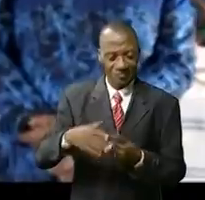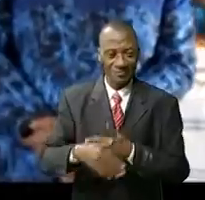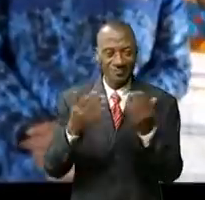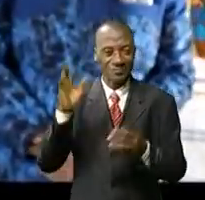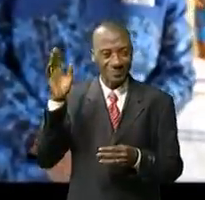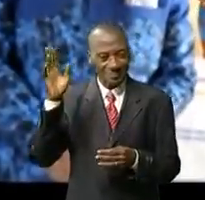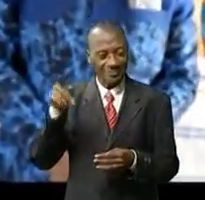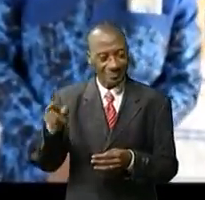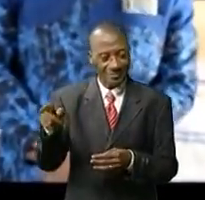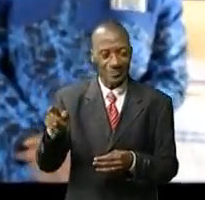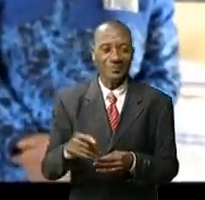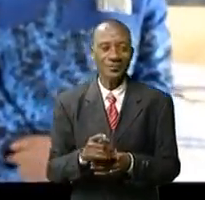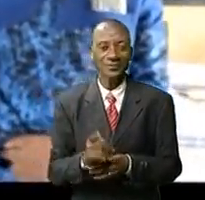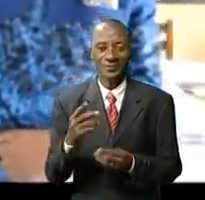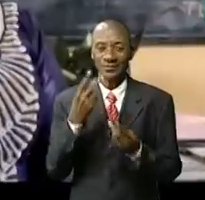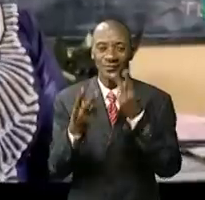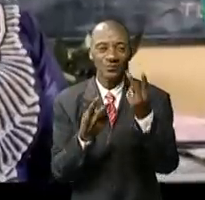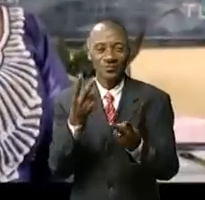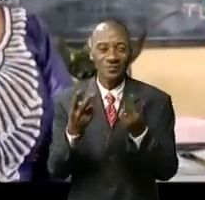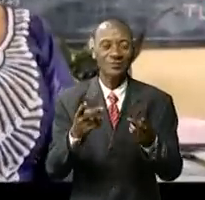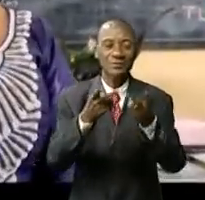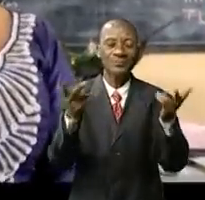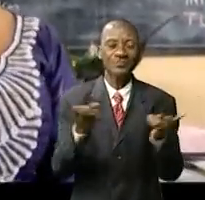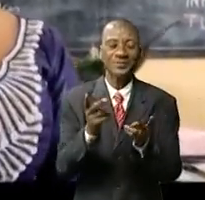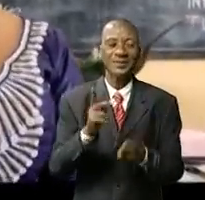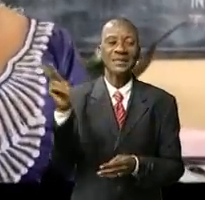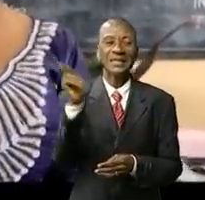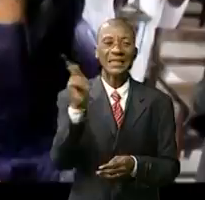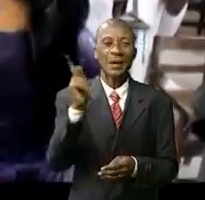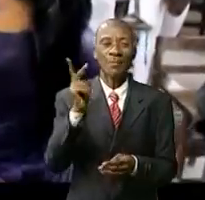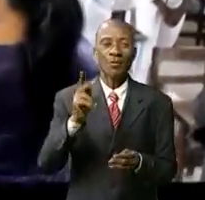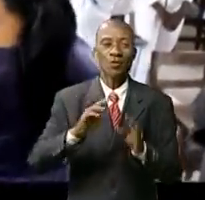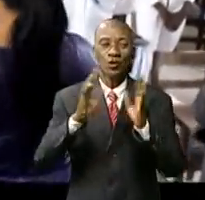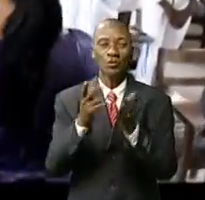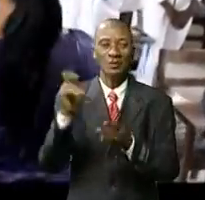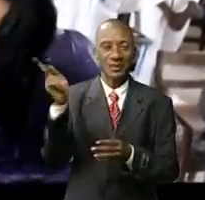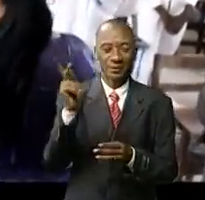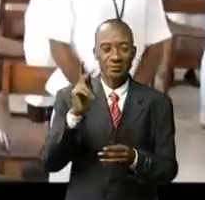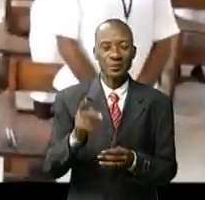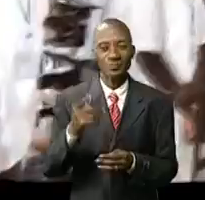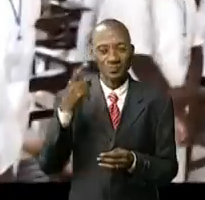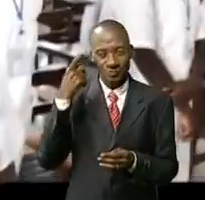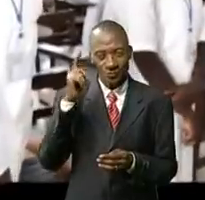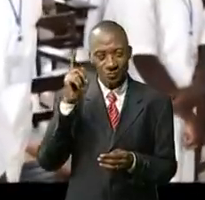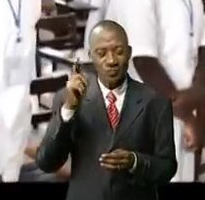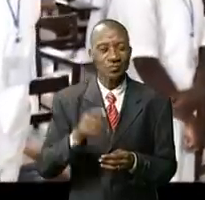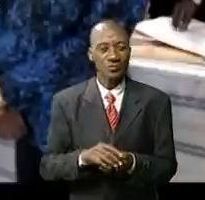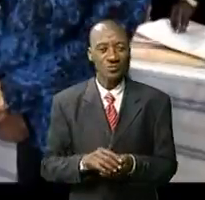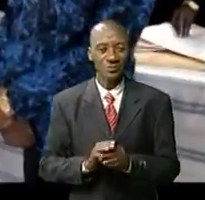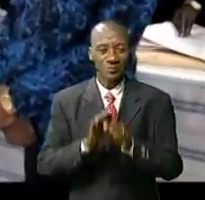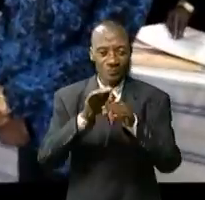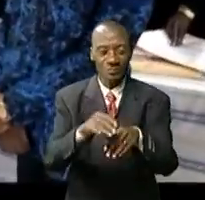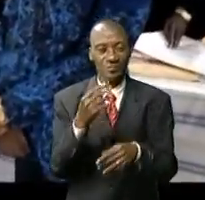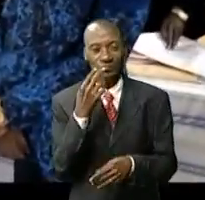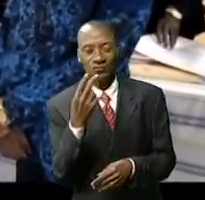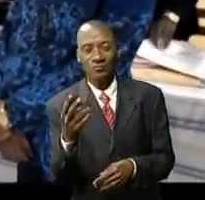santé, était sur le site de Kintambo pour y donner le coup d'envoi, organiser des épreuves écrites pour différentes